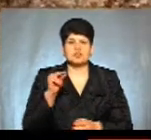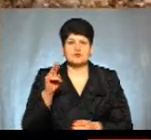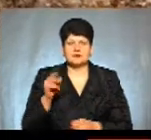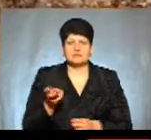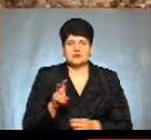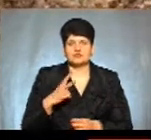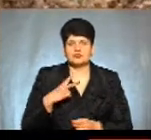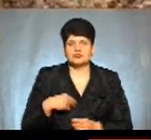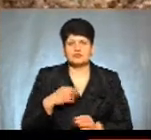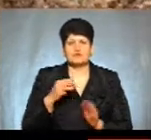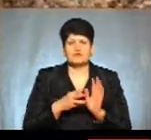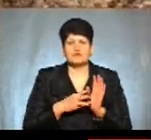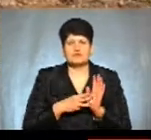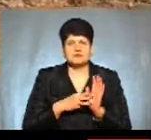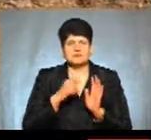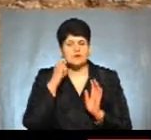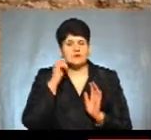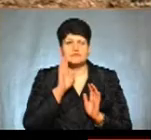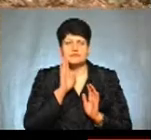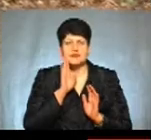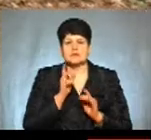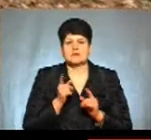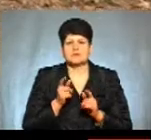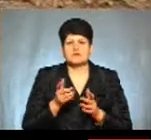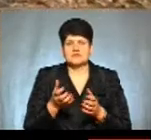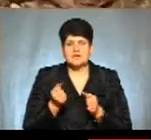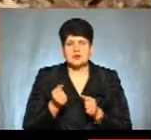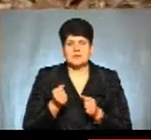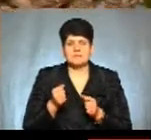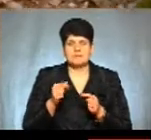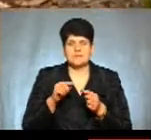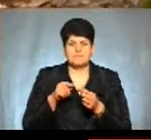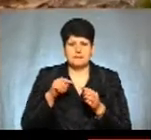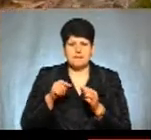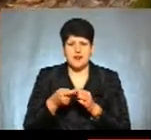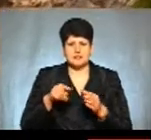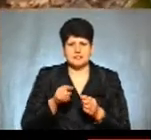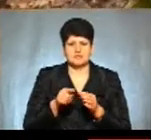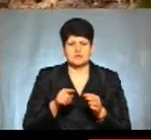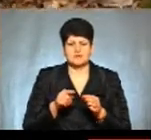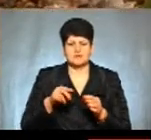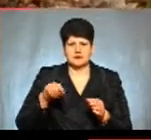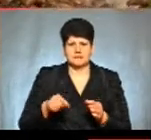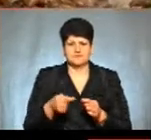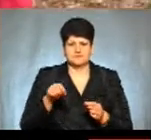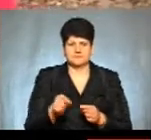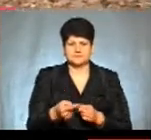прийшов із донечкою 8-річною Олександрою. З собою для прибирання взяли палиці із гострими наконечниками. Я